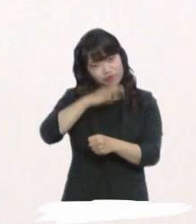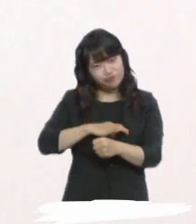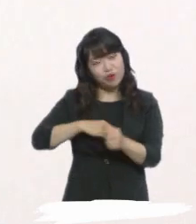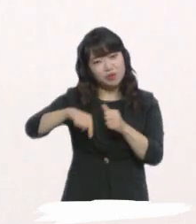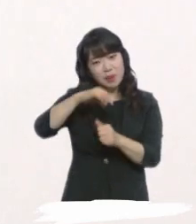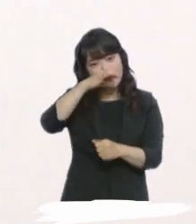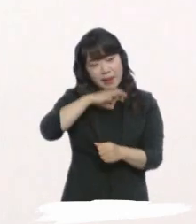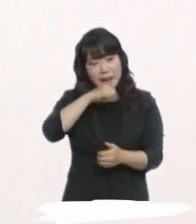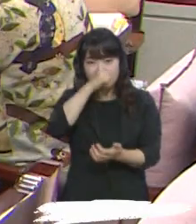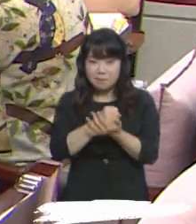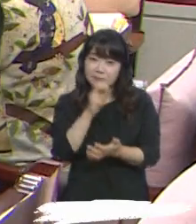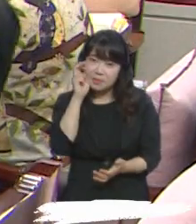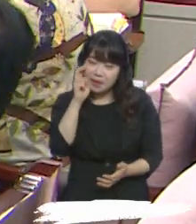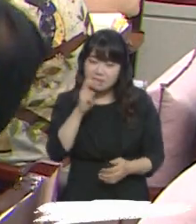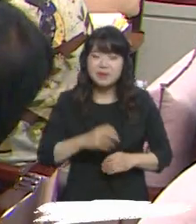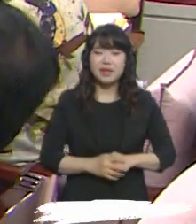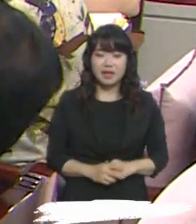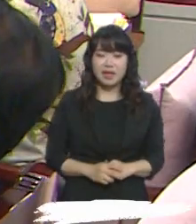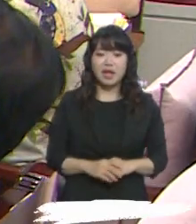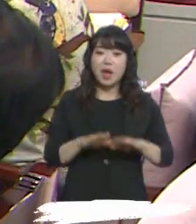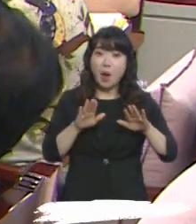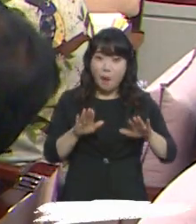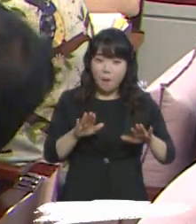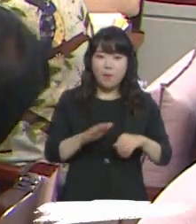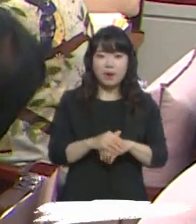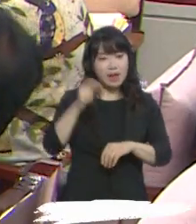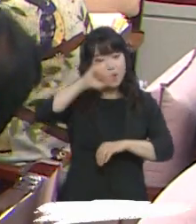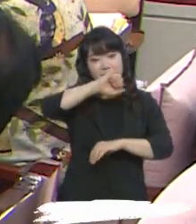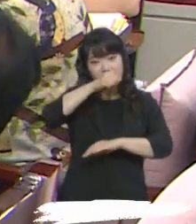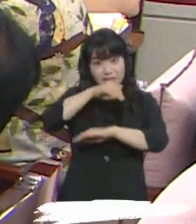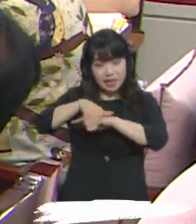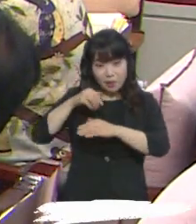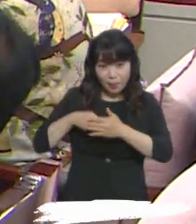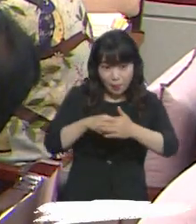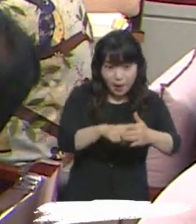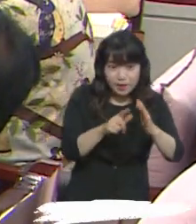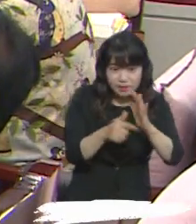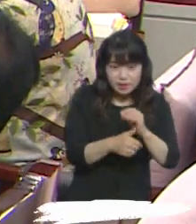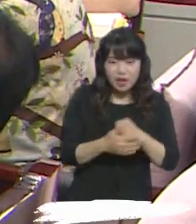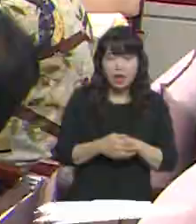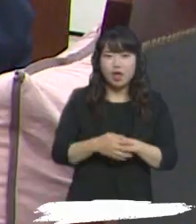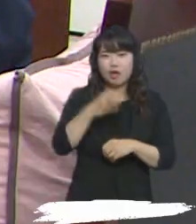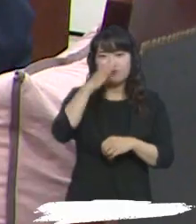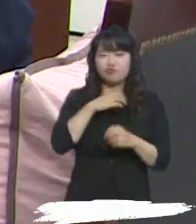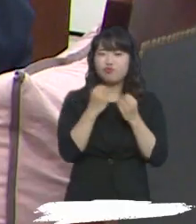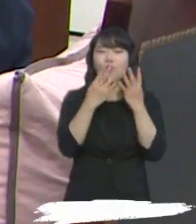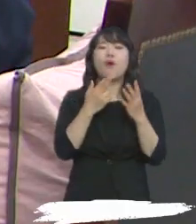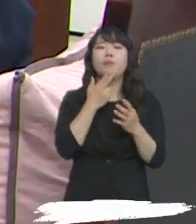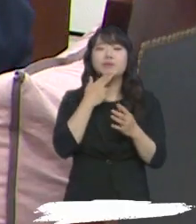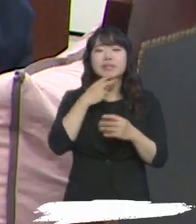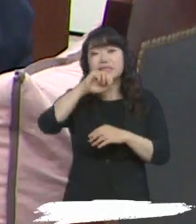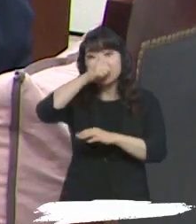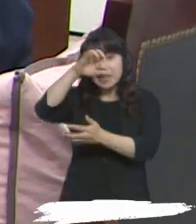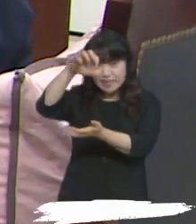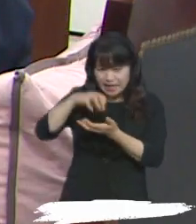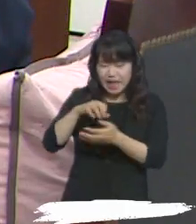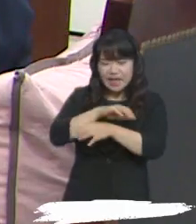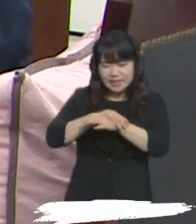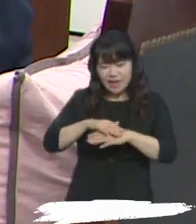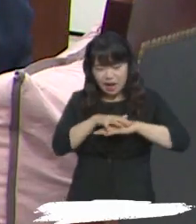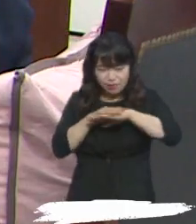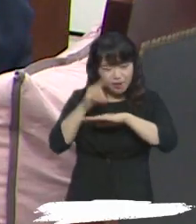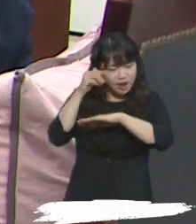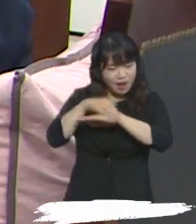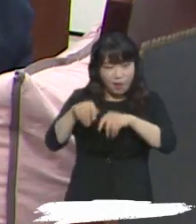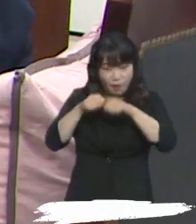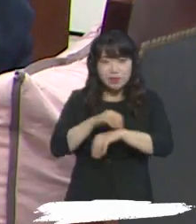않을까. 올해 편성한 관련 예산이 불용 처리되지 않도록 확보 예산을 내실 있게